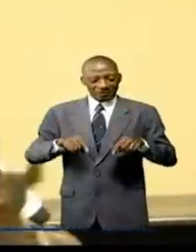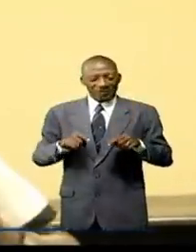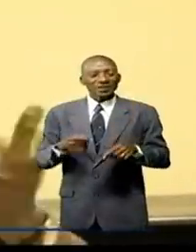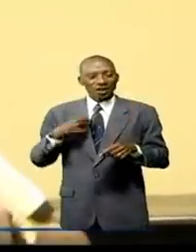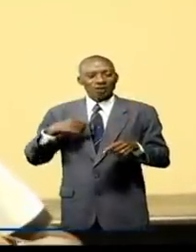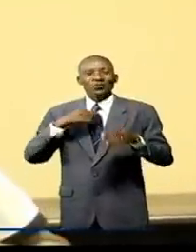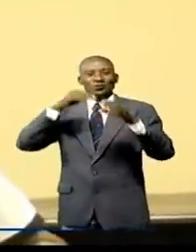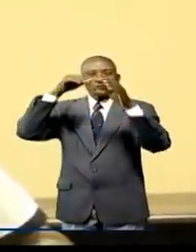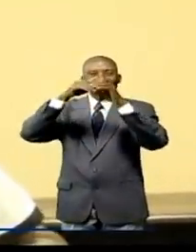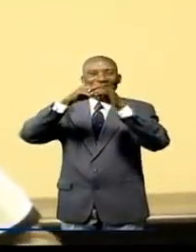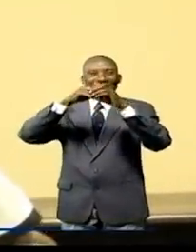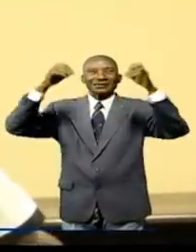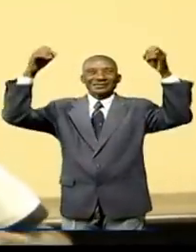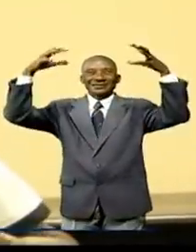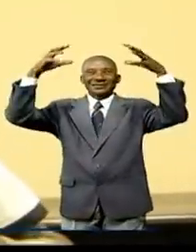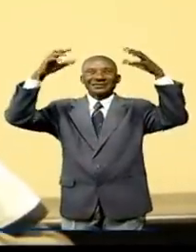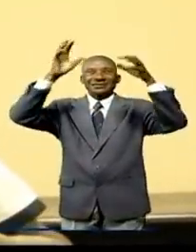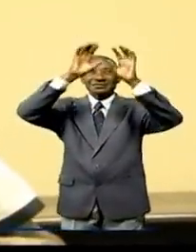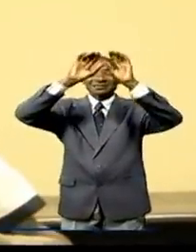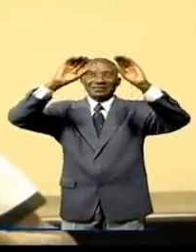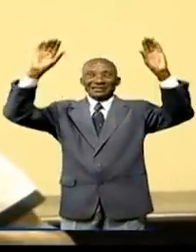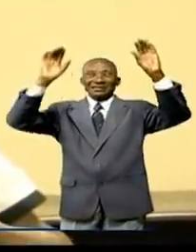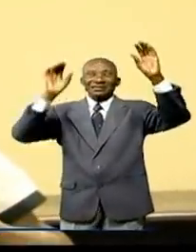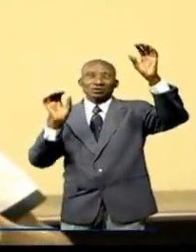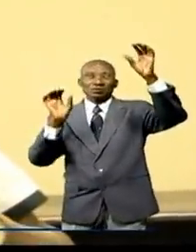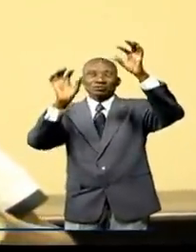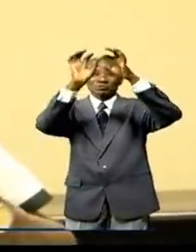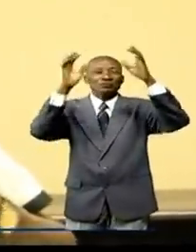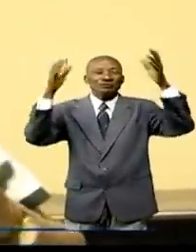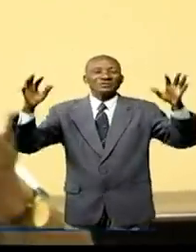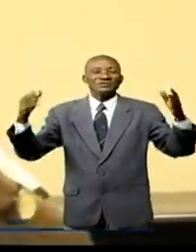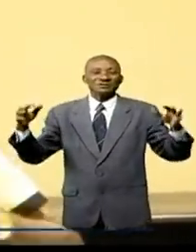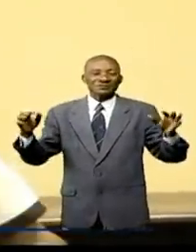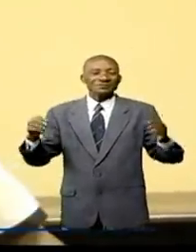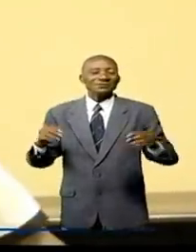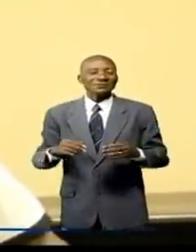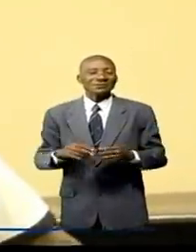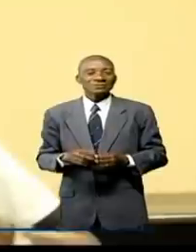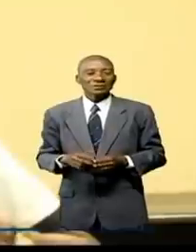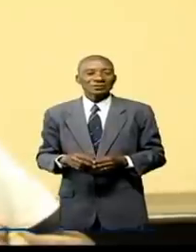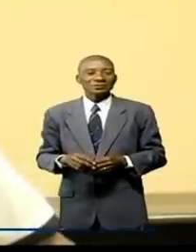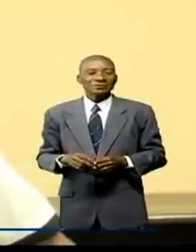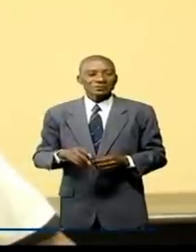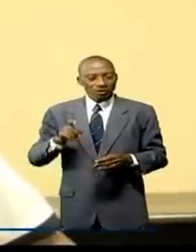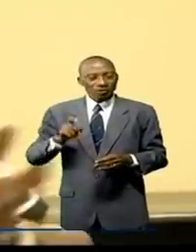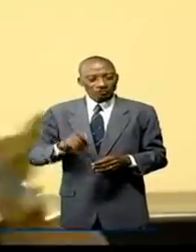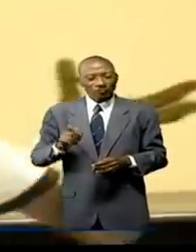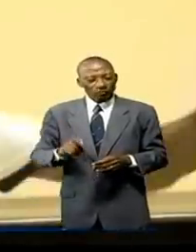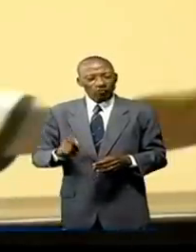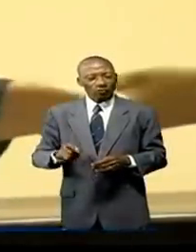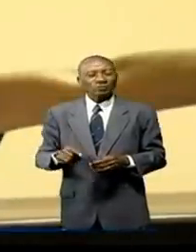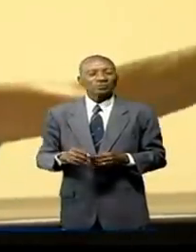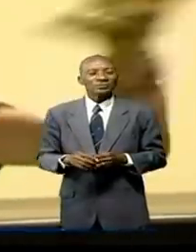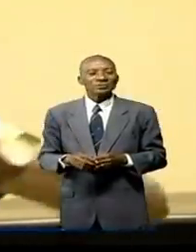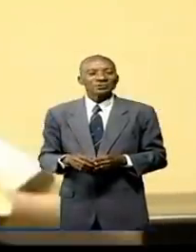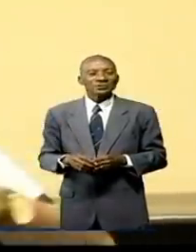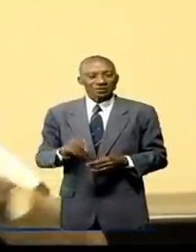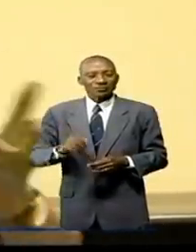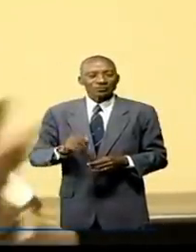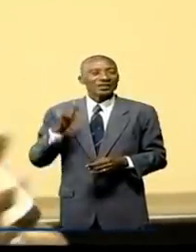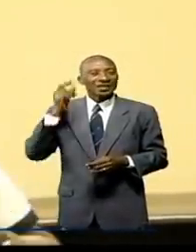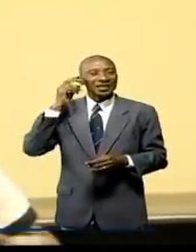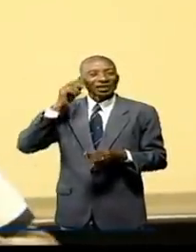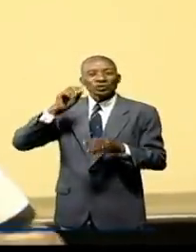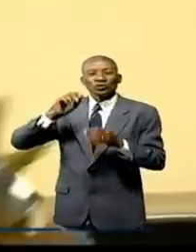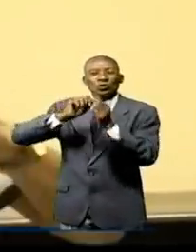Non. Et en plus, de veiller sur les hommes de la radio, les journalistes de radio. Même de petites histoires ici se trouvent